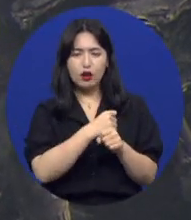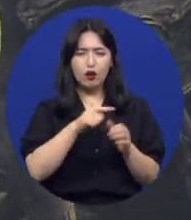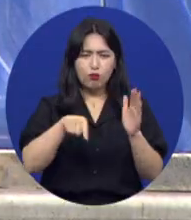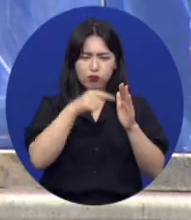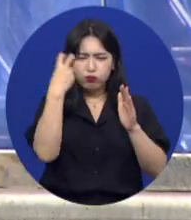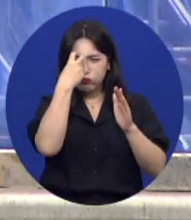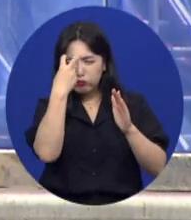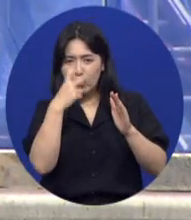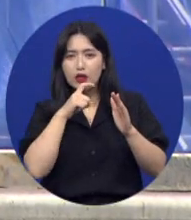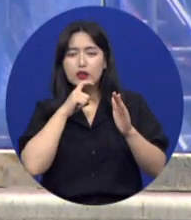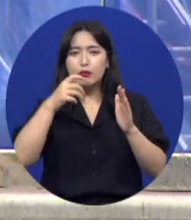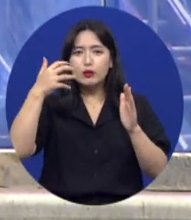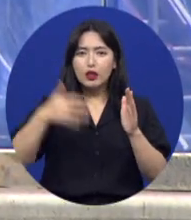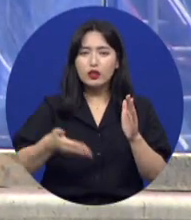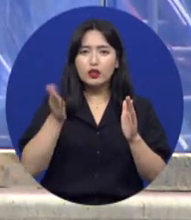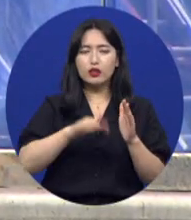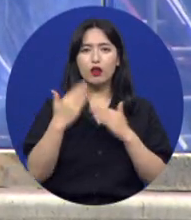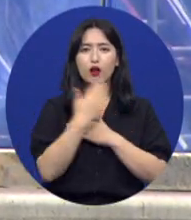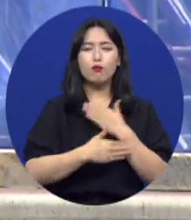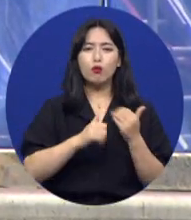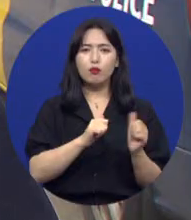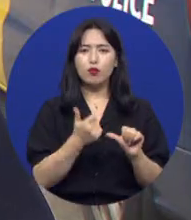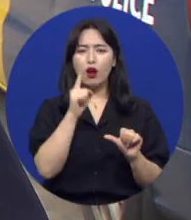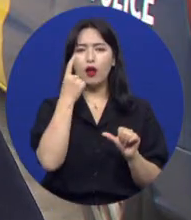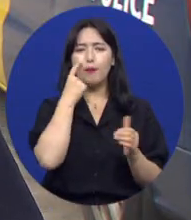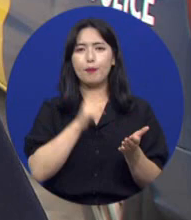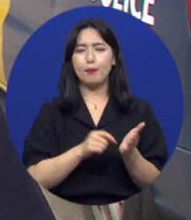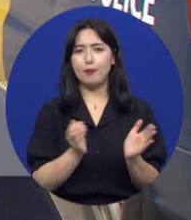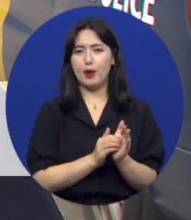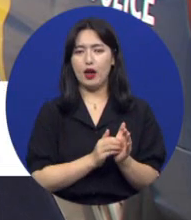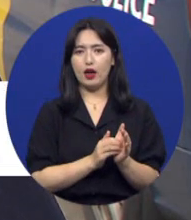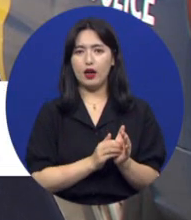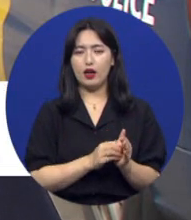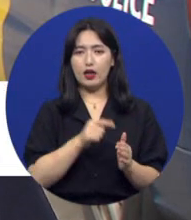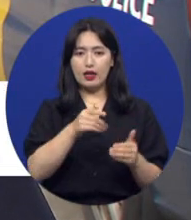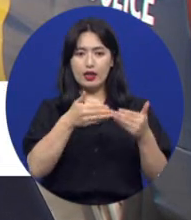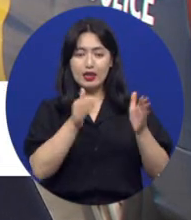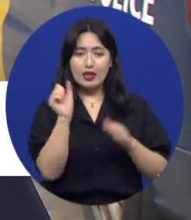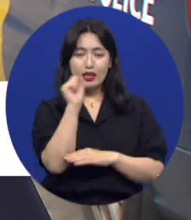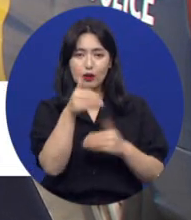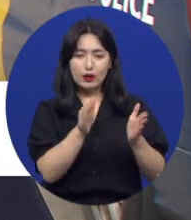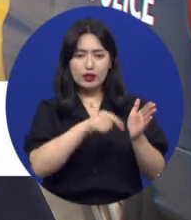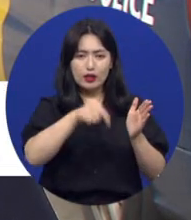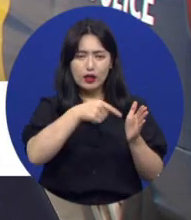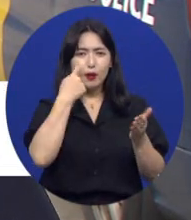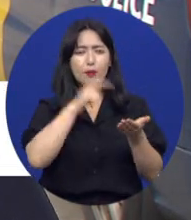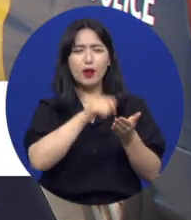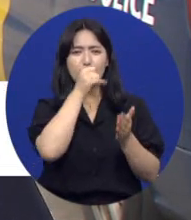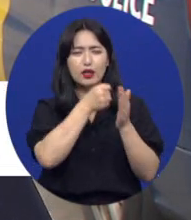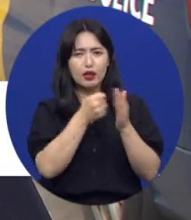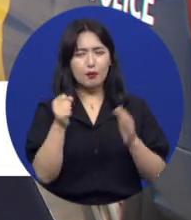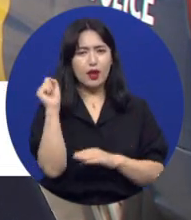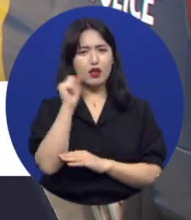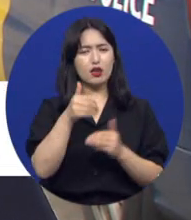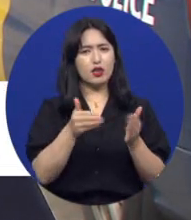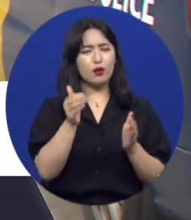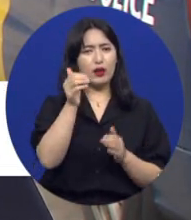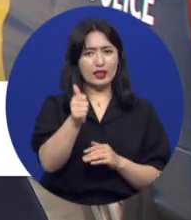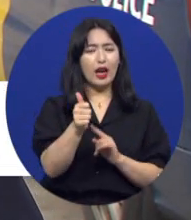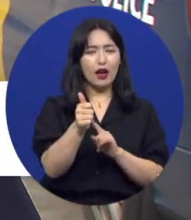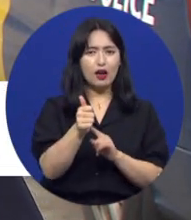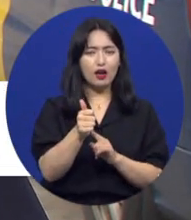돼 시신 1구 가 추가로 발견됐습니다 시신이 기반 실에서 발견이 되었기 때문에 기관장 으로 추정하고 있지만